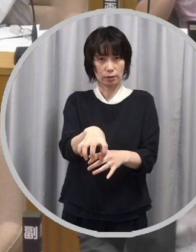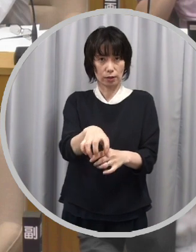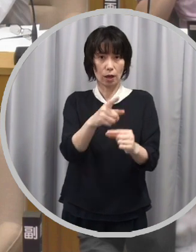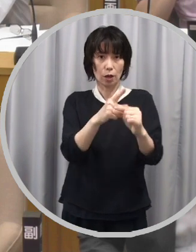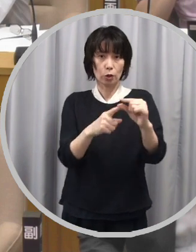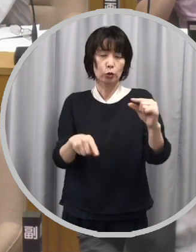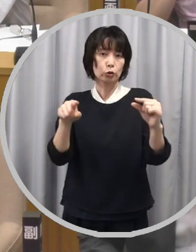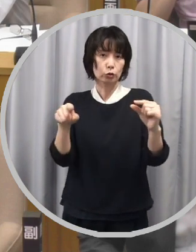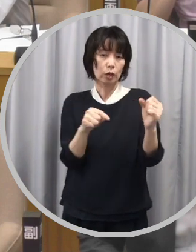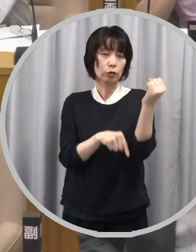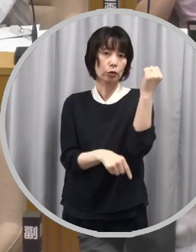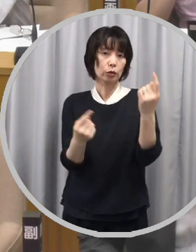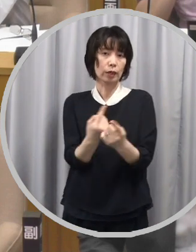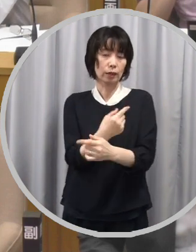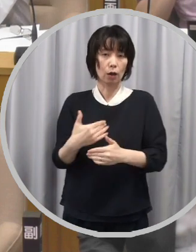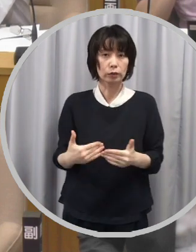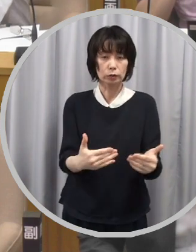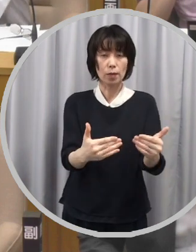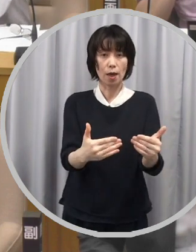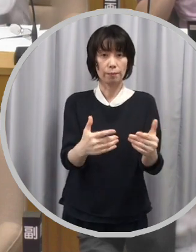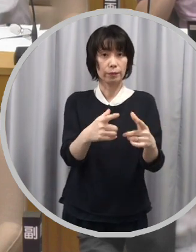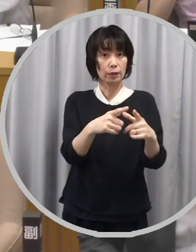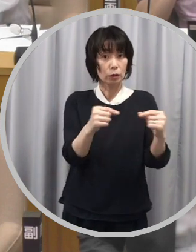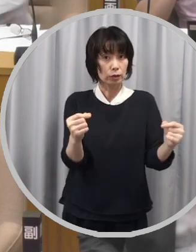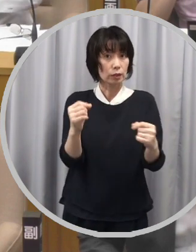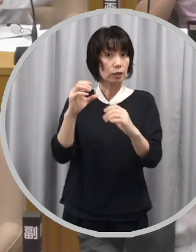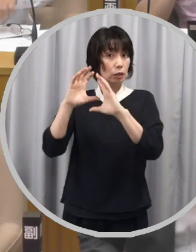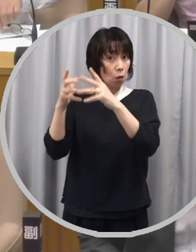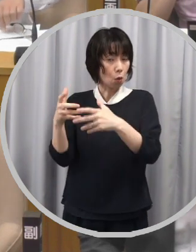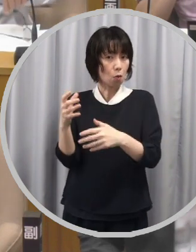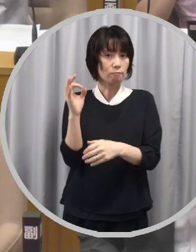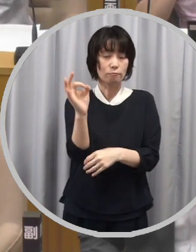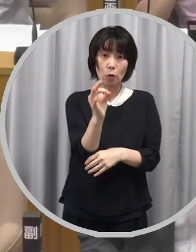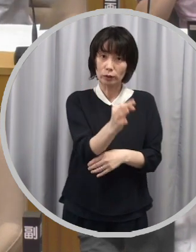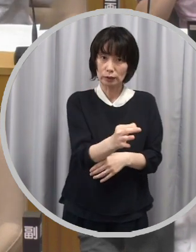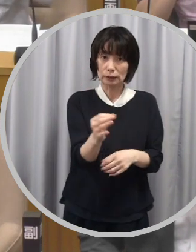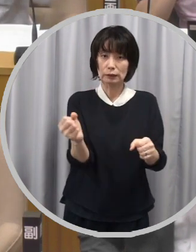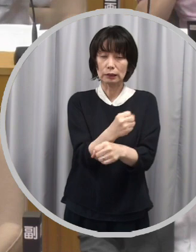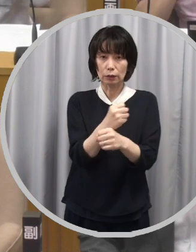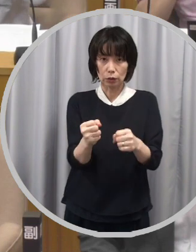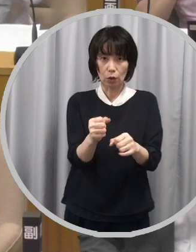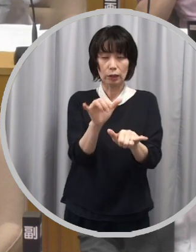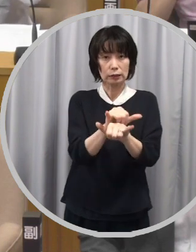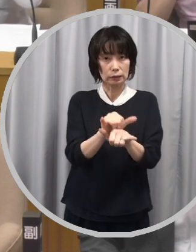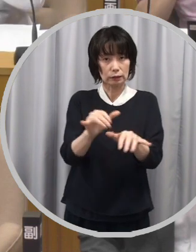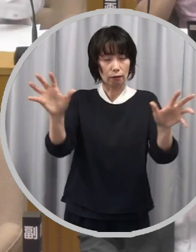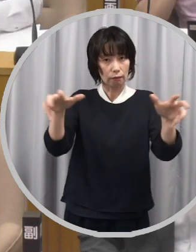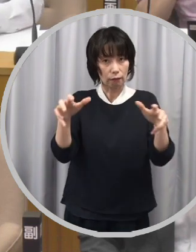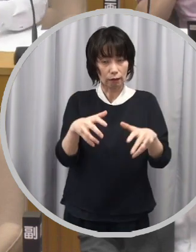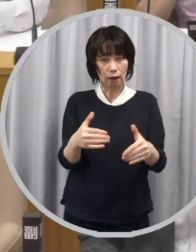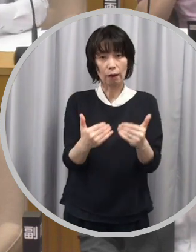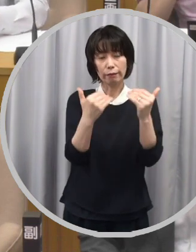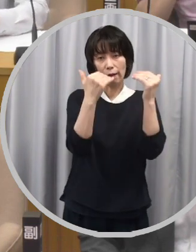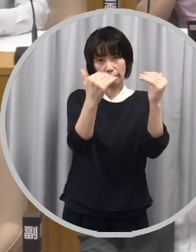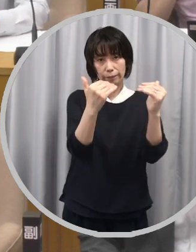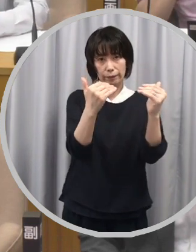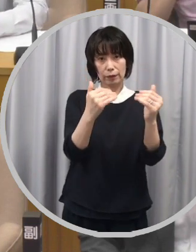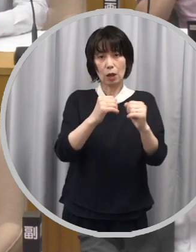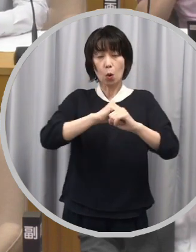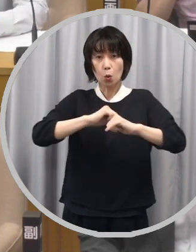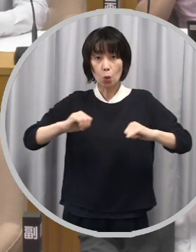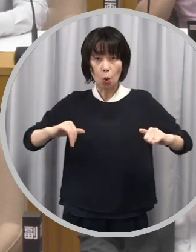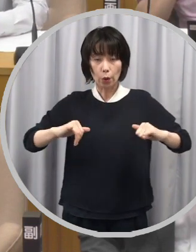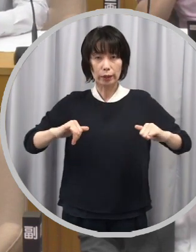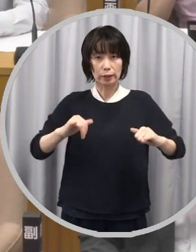点化を進め、国内外から新たな投資、産業、人材を呼び込み発展する広域的